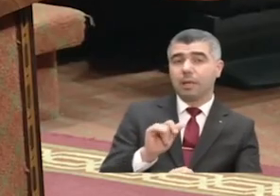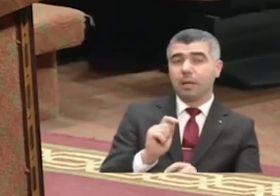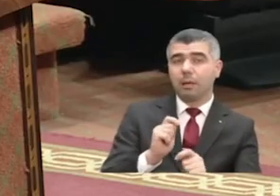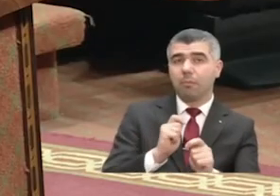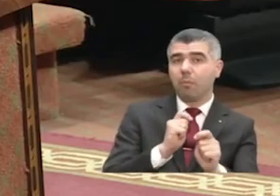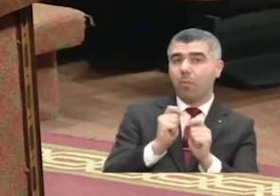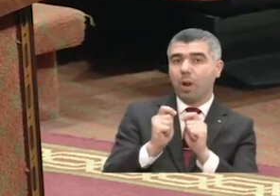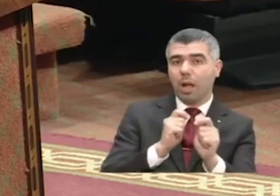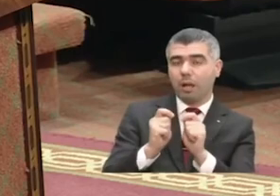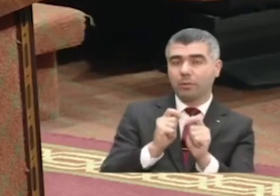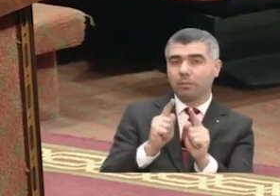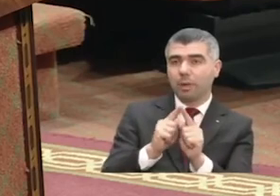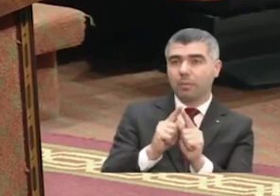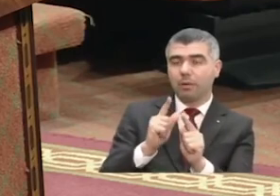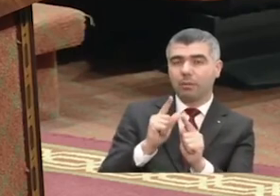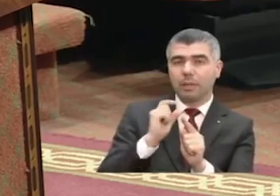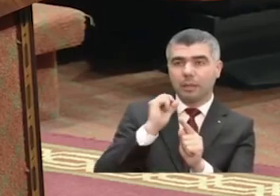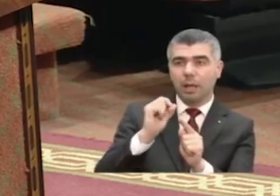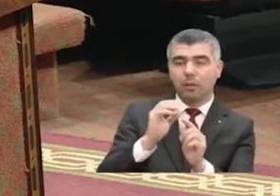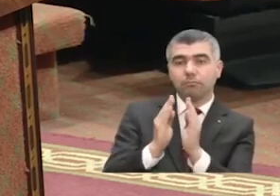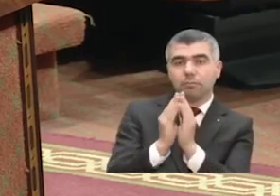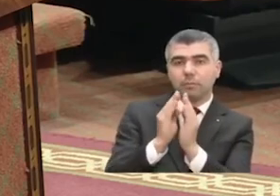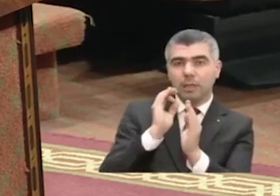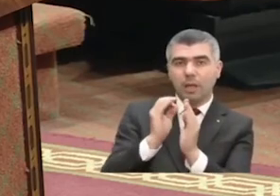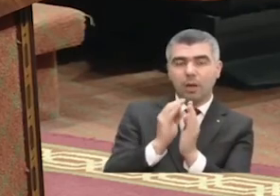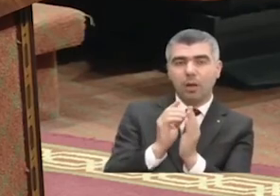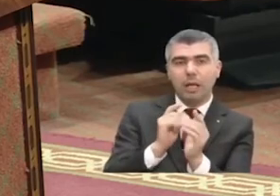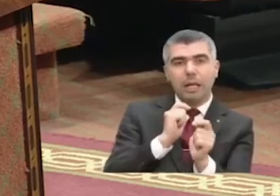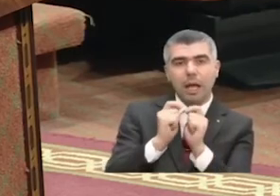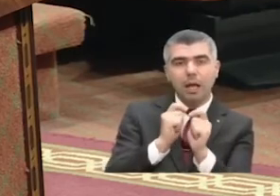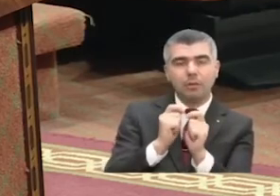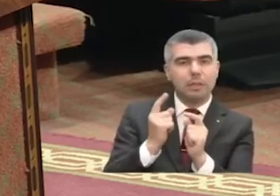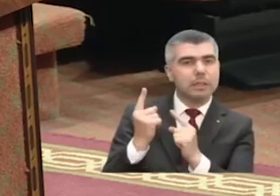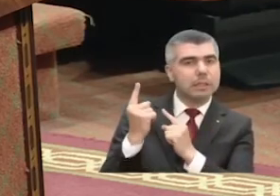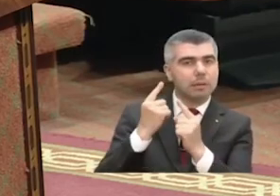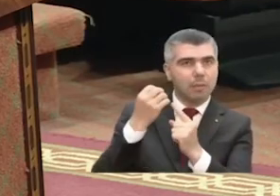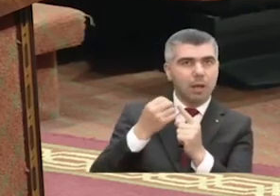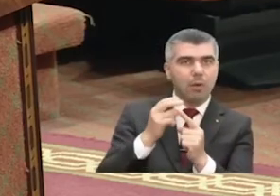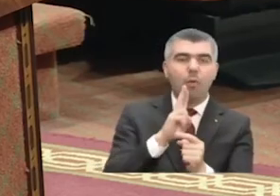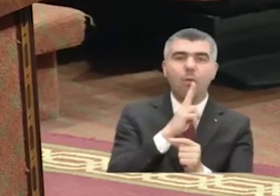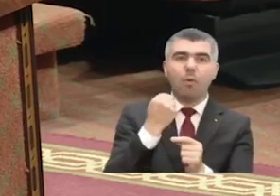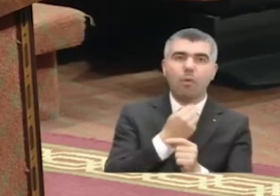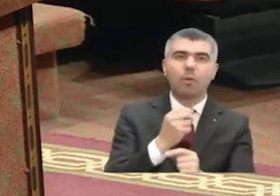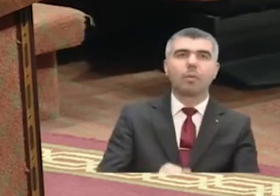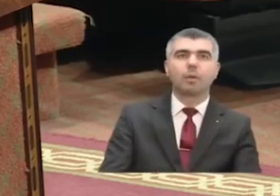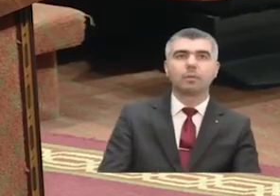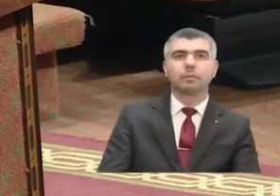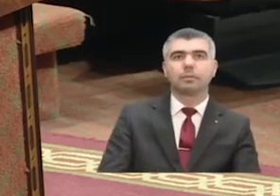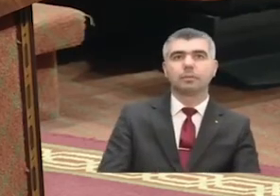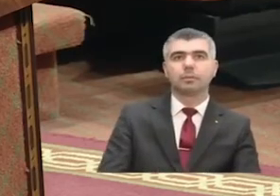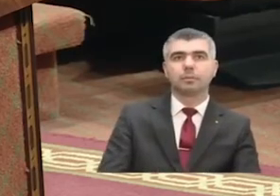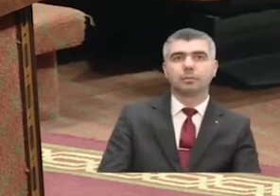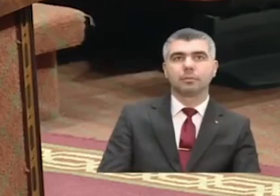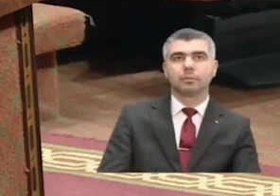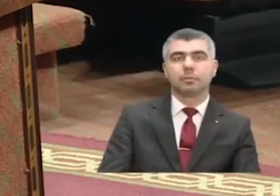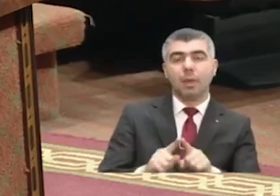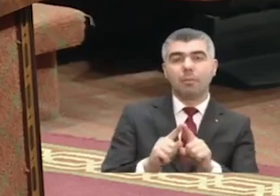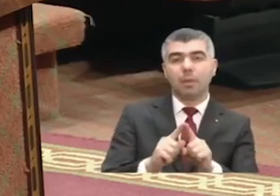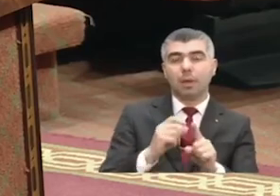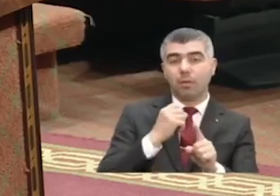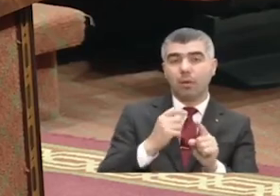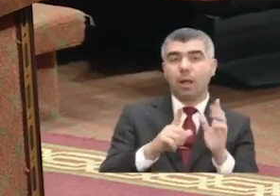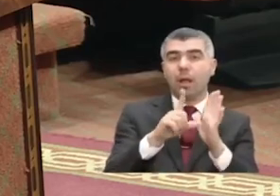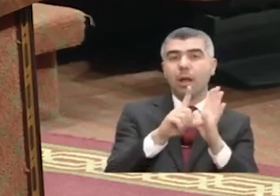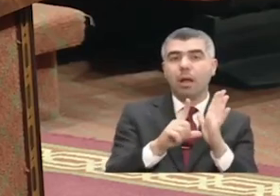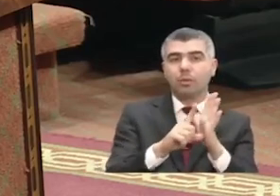عمرني، انت رجل ديمقراطي وما عمر النقاش ما كان مشكل، ما فيها بس اسمعني. تكلمتي على الحكومه، شوف النظام لا